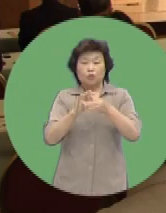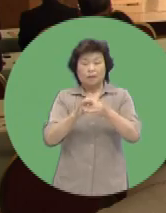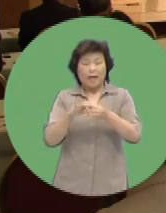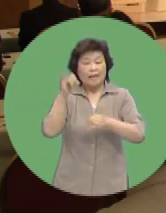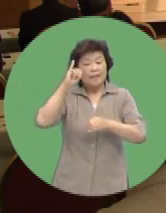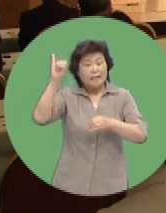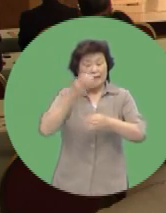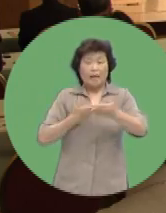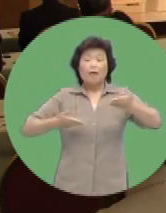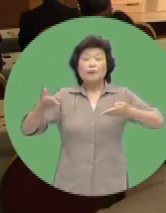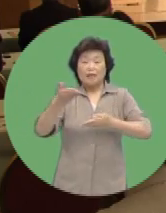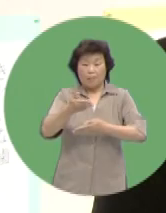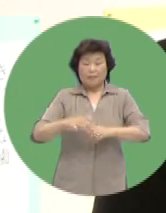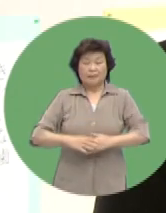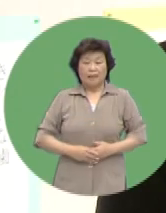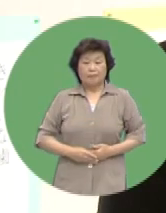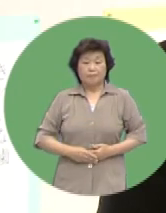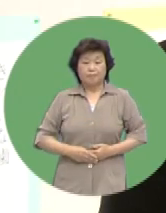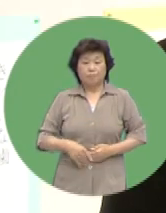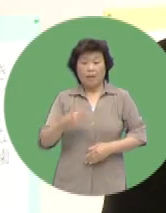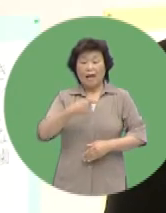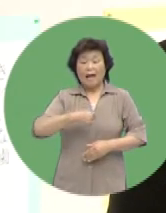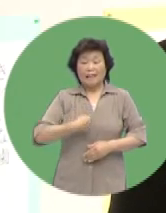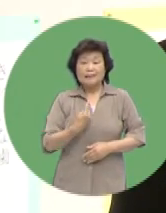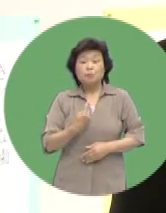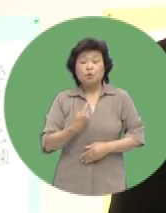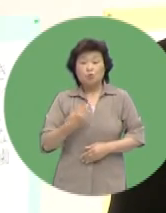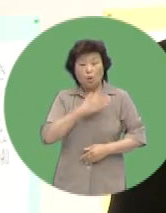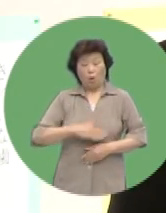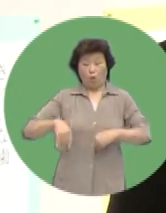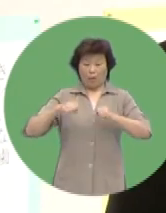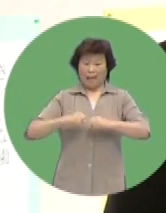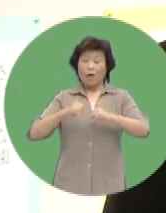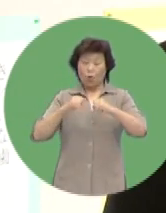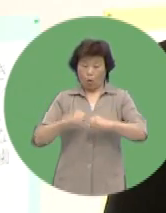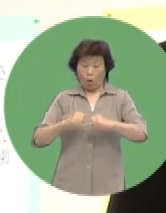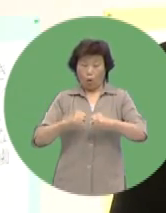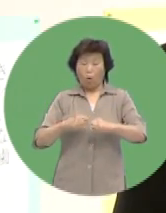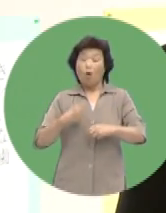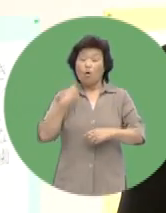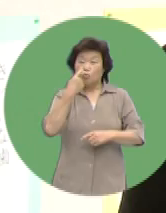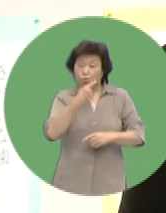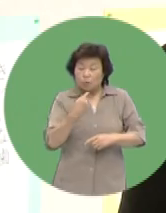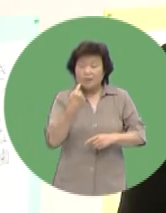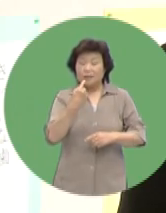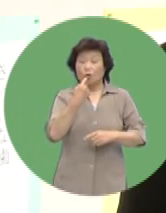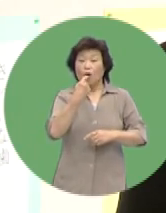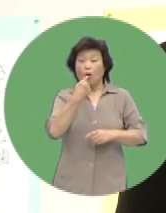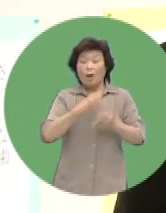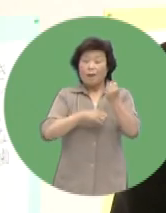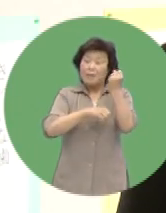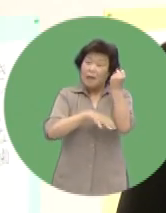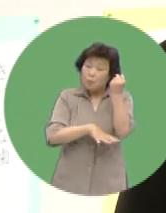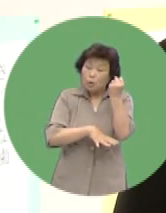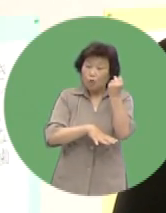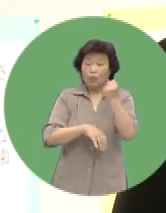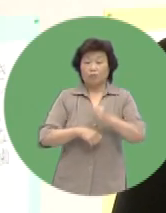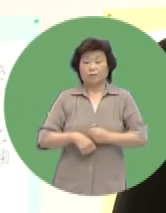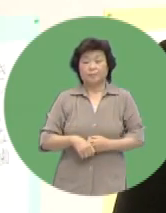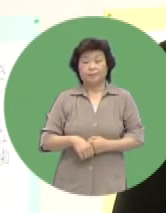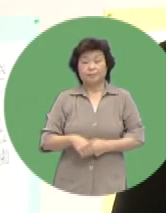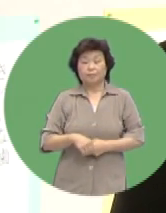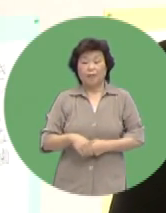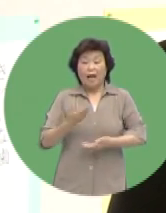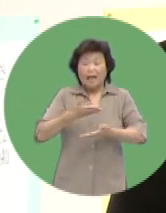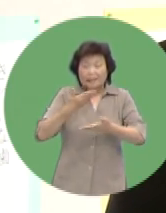。 自分の健康の、僕は口っていうのは源ではないのかなと、本当にこう